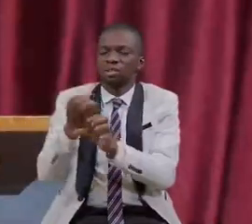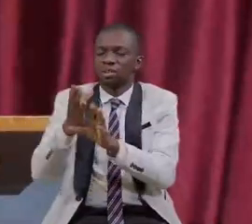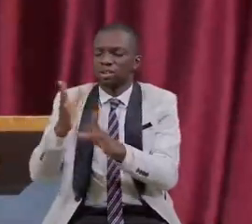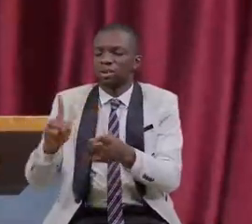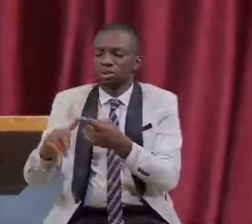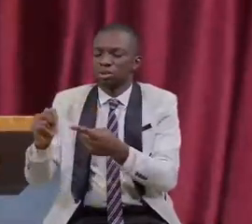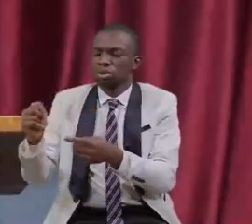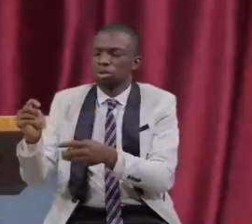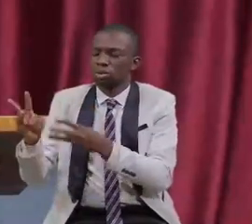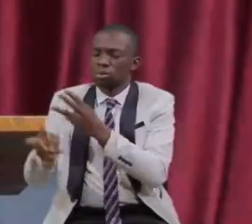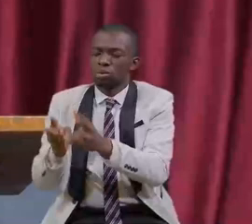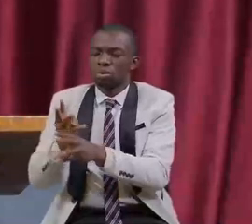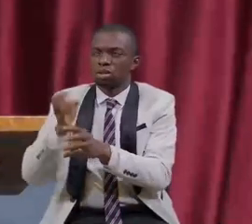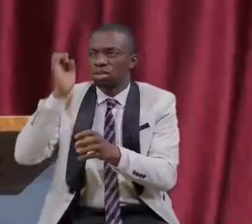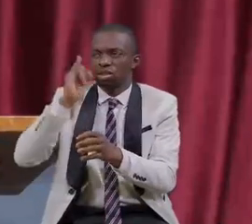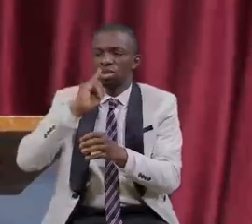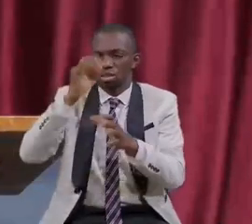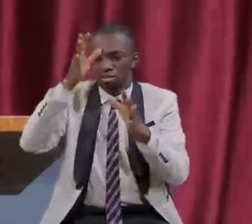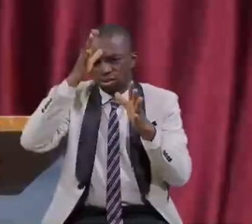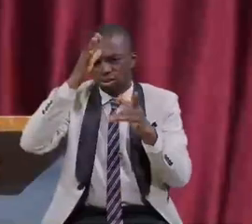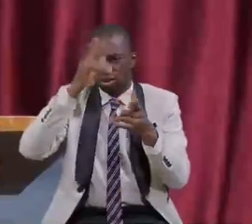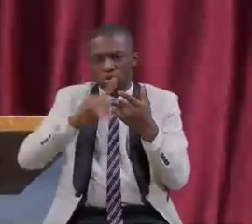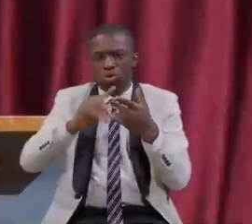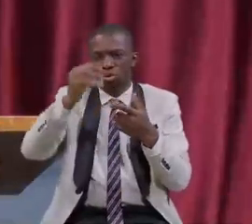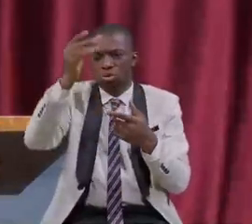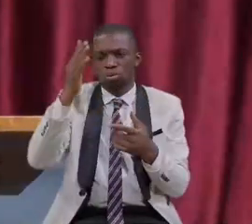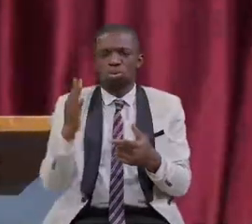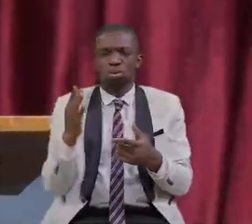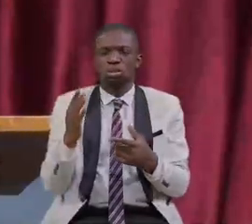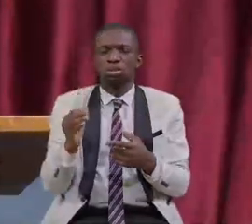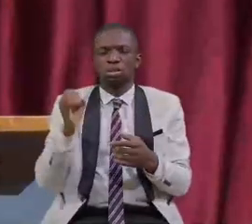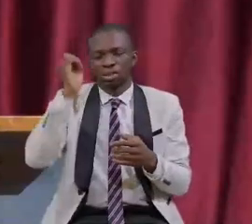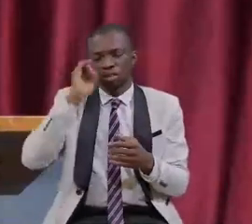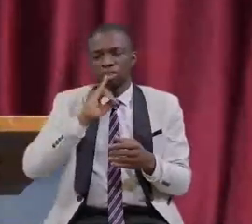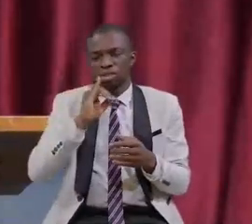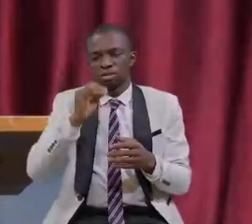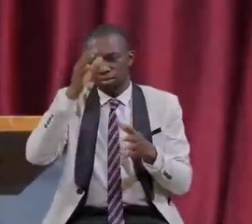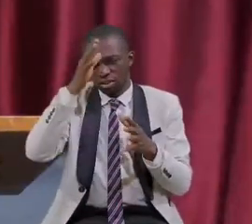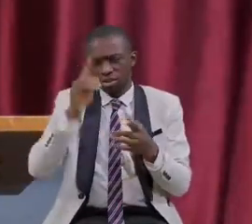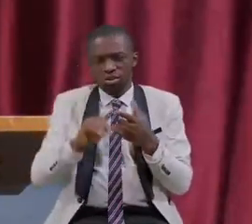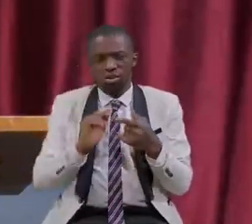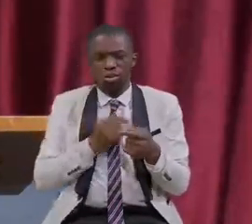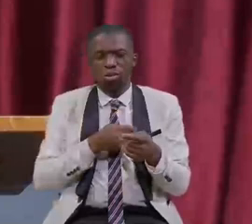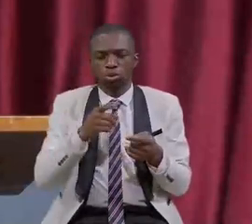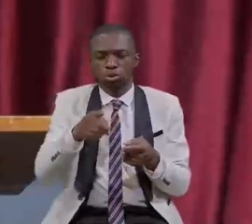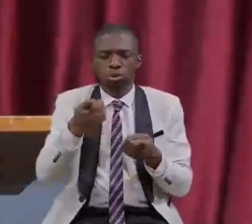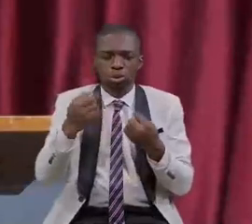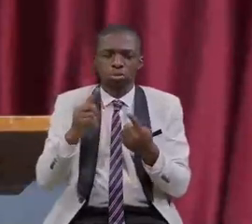les créatures. Mais il est notre Père. Alors on vient au Père.